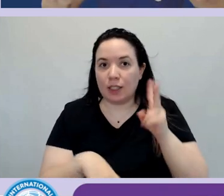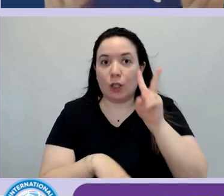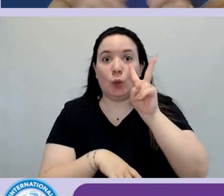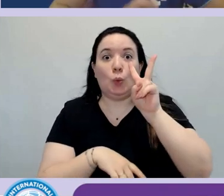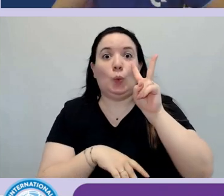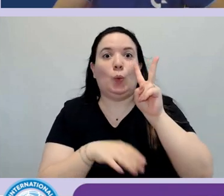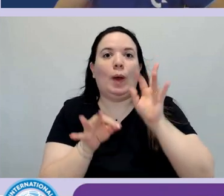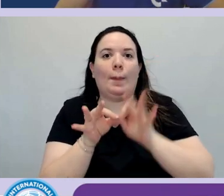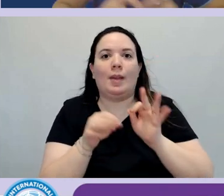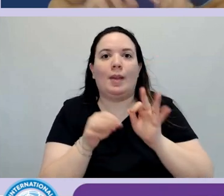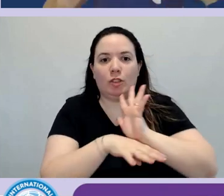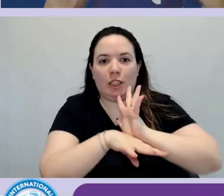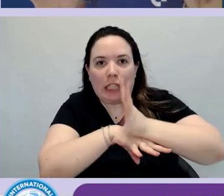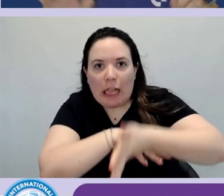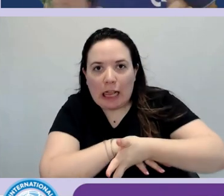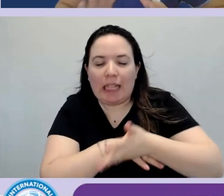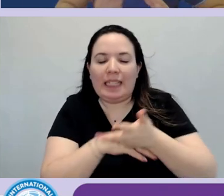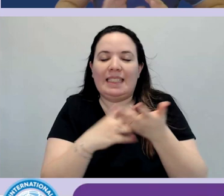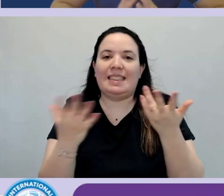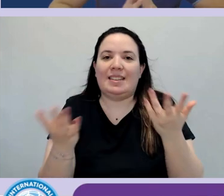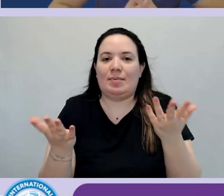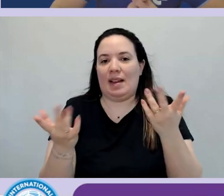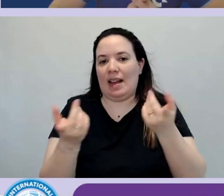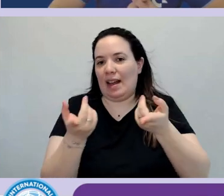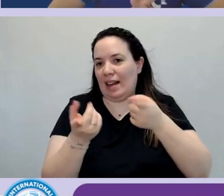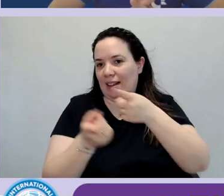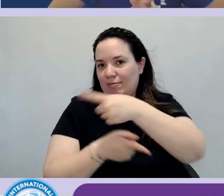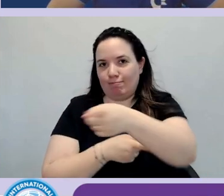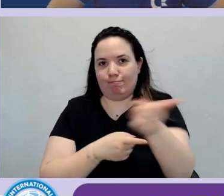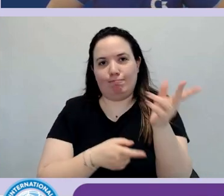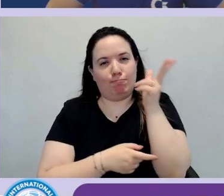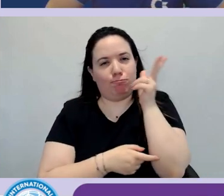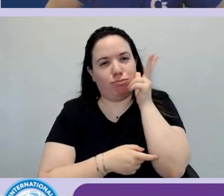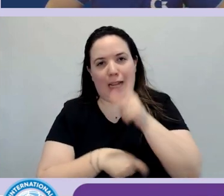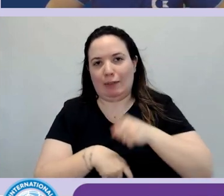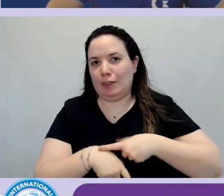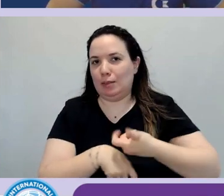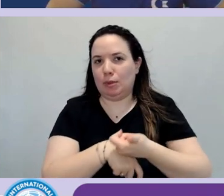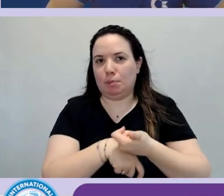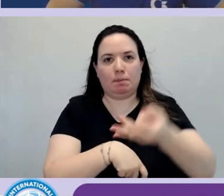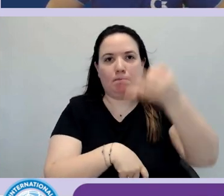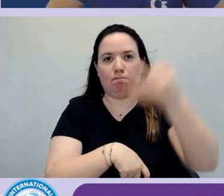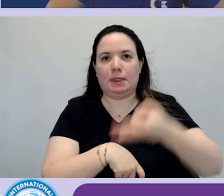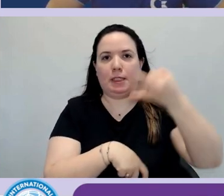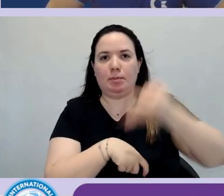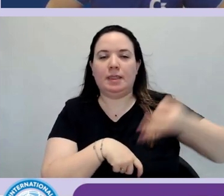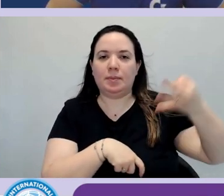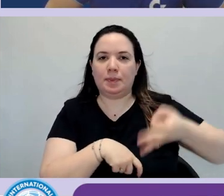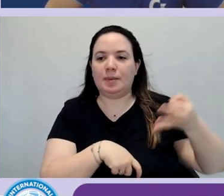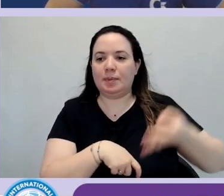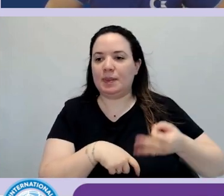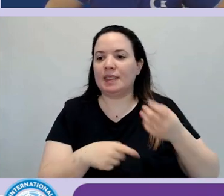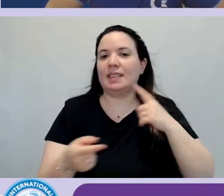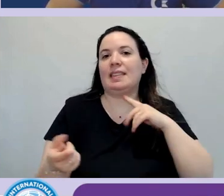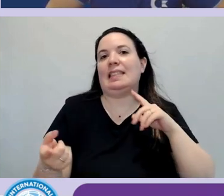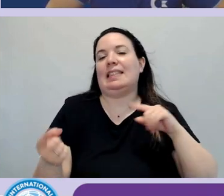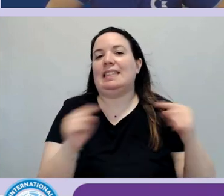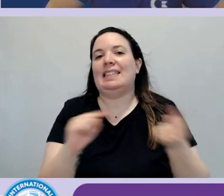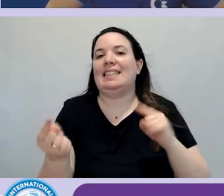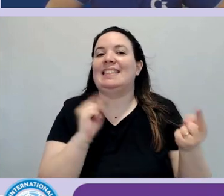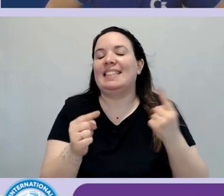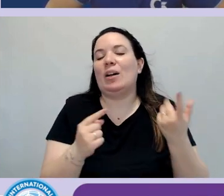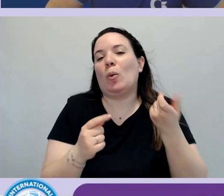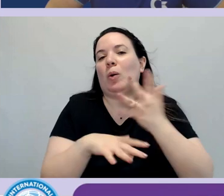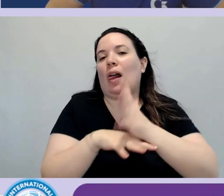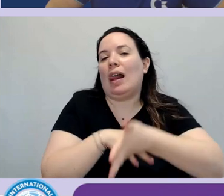di 2 minuti ma con la tavola rotonda perché siete stati bravissimi nelle nelle esposizioni e